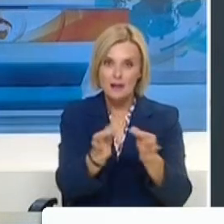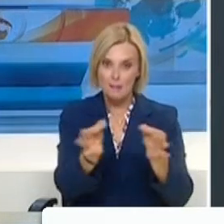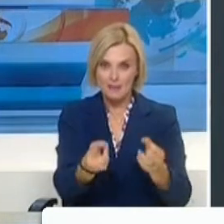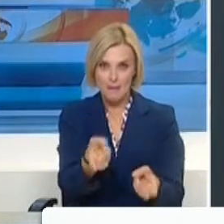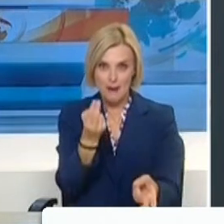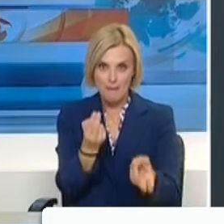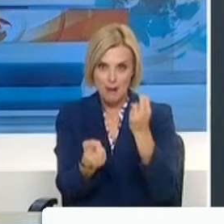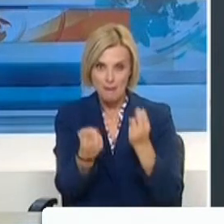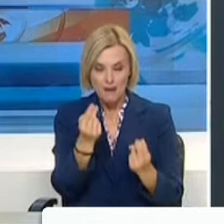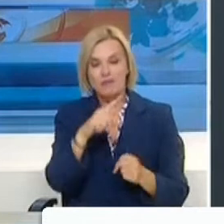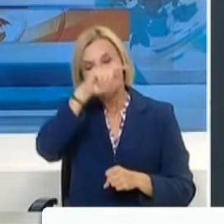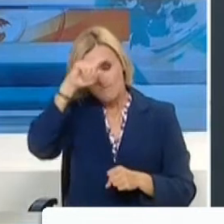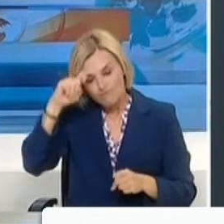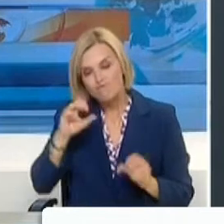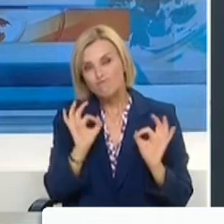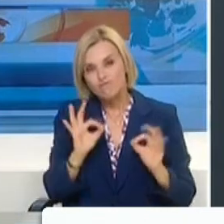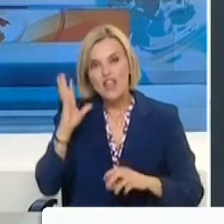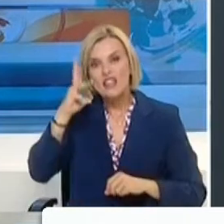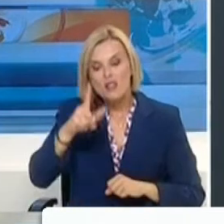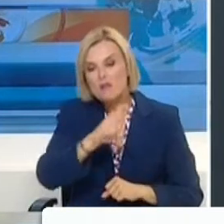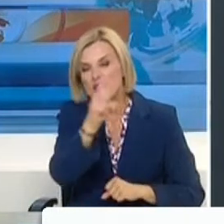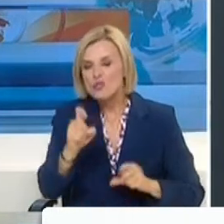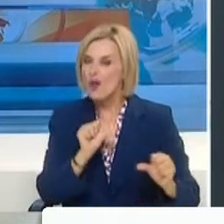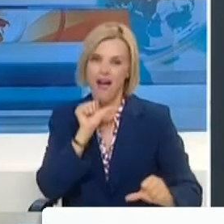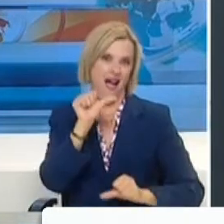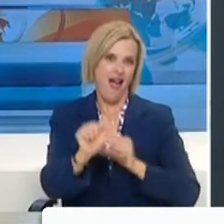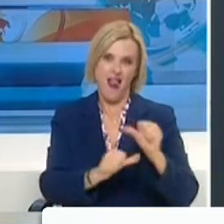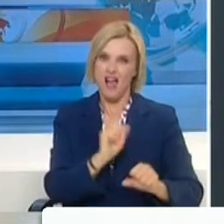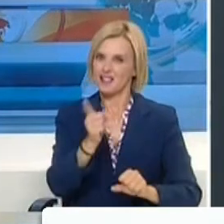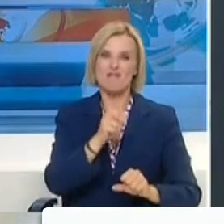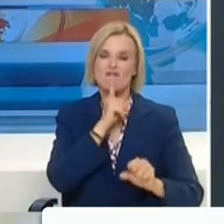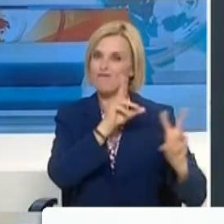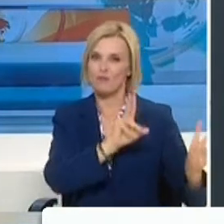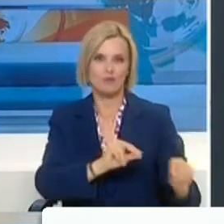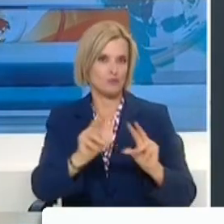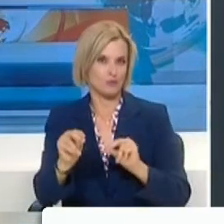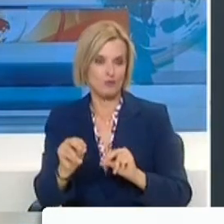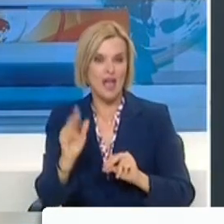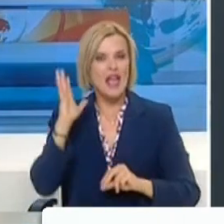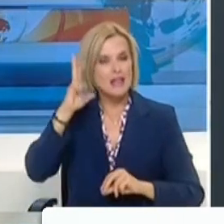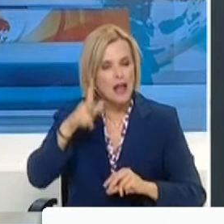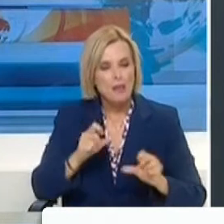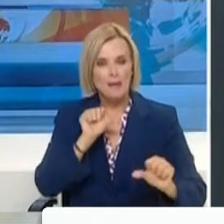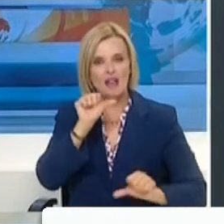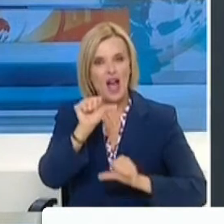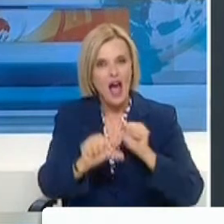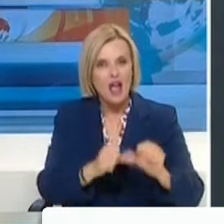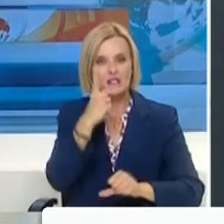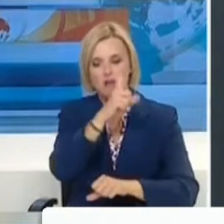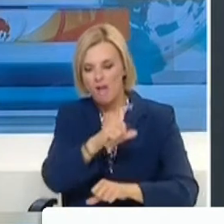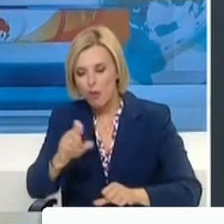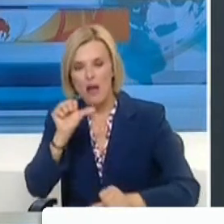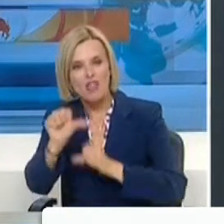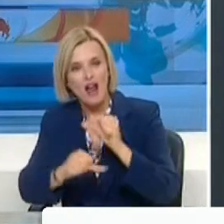μας. Γιατί η νέα μας καθημερινότητα διαφέρει από αυτή που γνωρίζαμε. Και αυτό γίνεται όλο και πιο εμφανές, ημέρα με την ημέρα, εβδομάδα με την